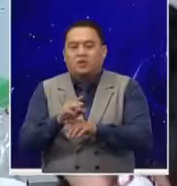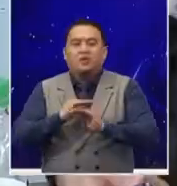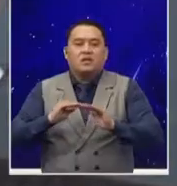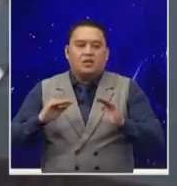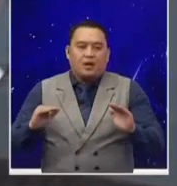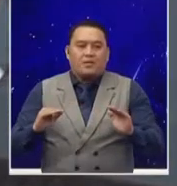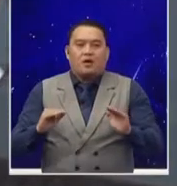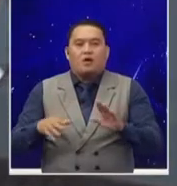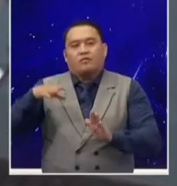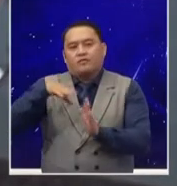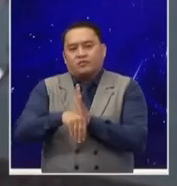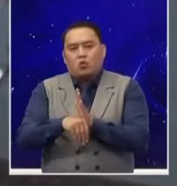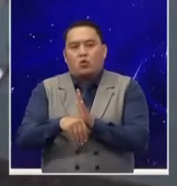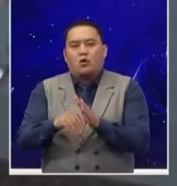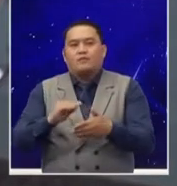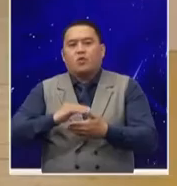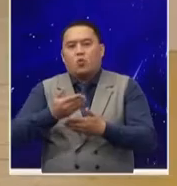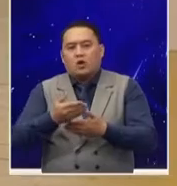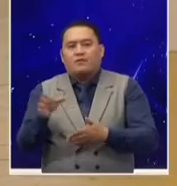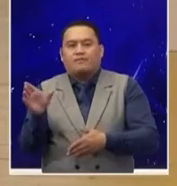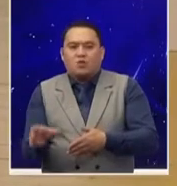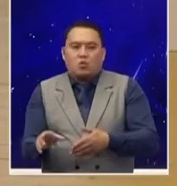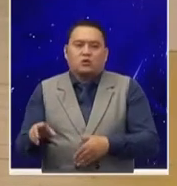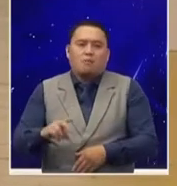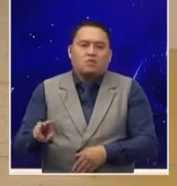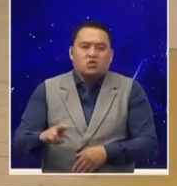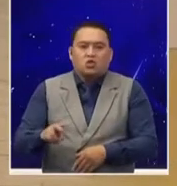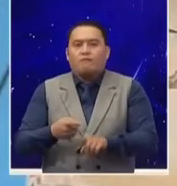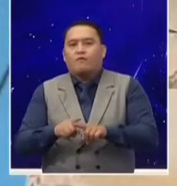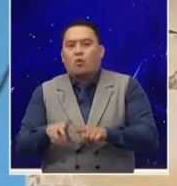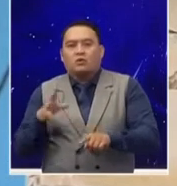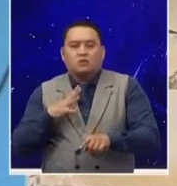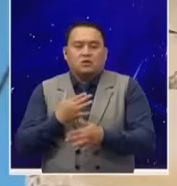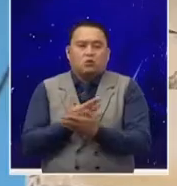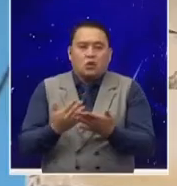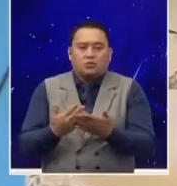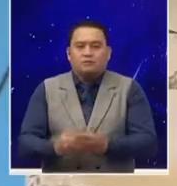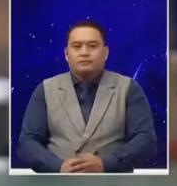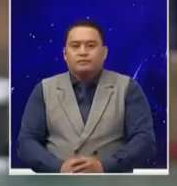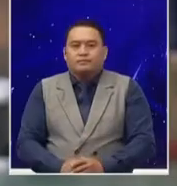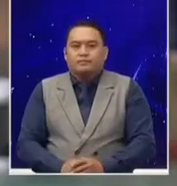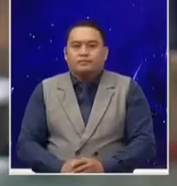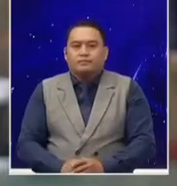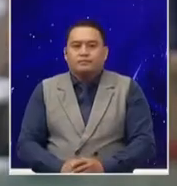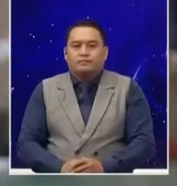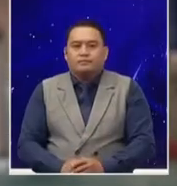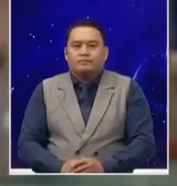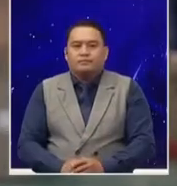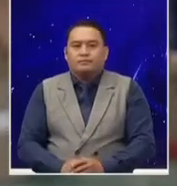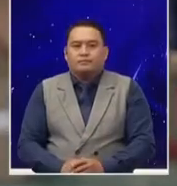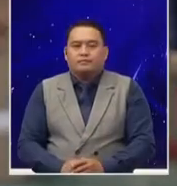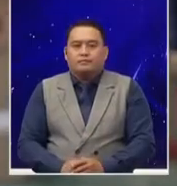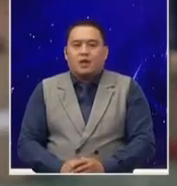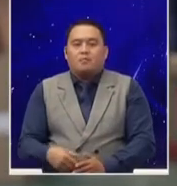ученики. В комплекте прилагаются мониторы, клавиатуры, мыши, маршрутизаторы, наушники и другие аксессуары. Мы закупили даже и